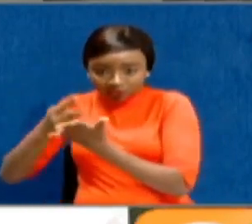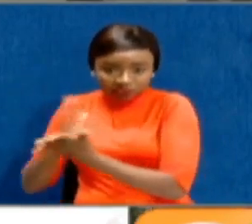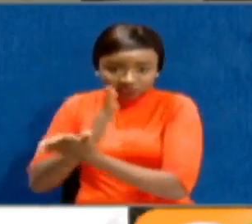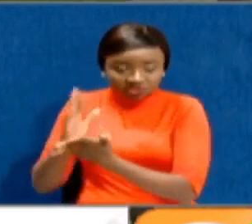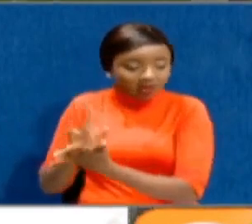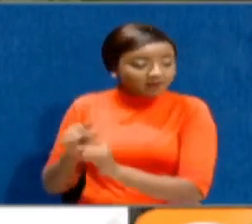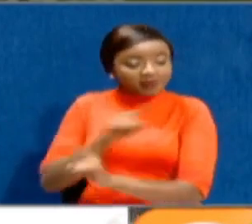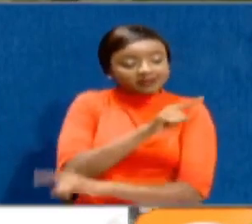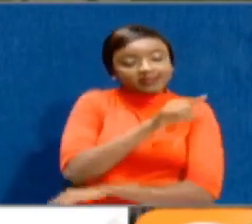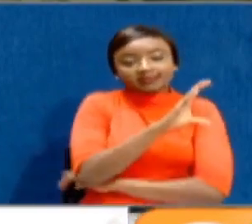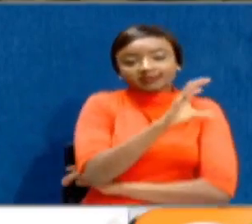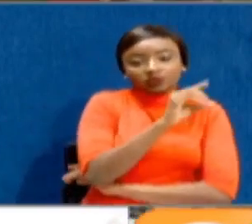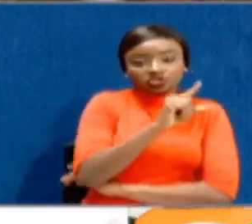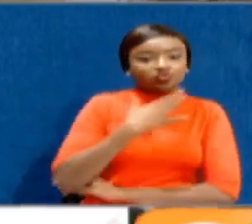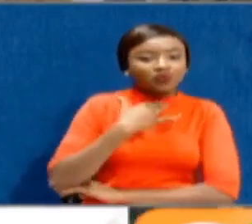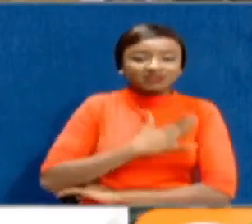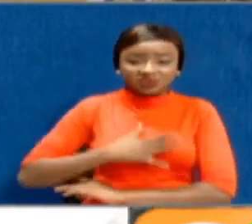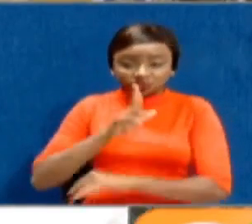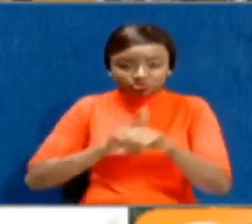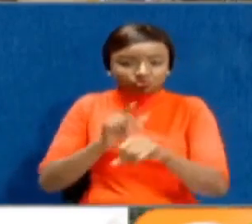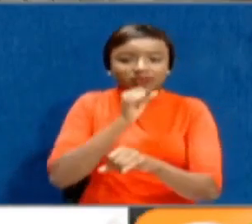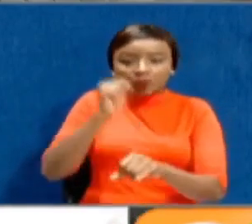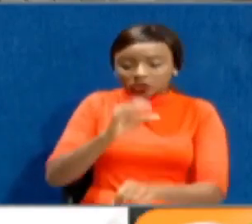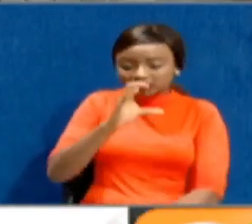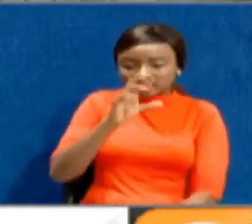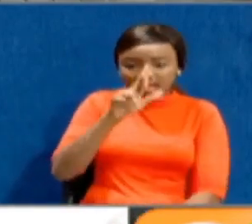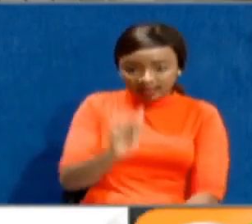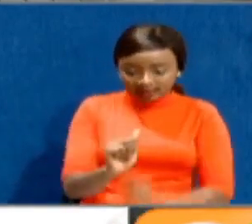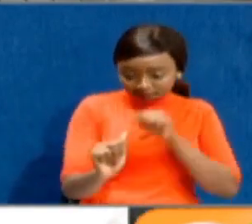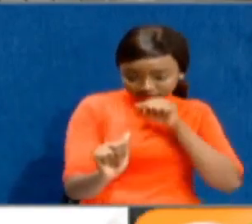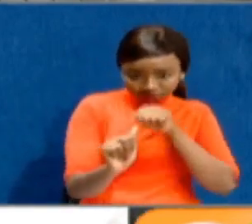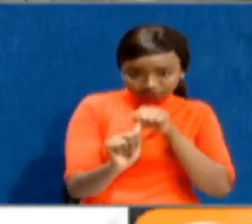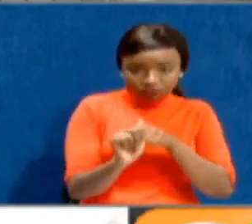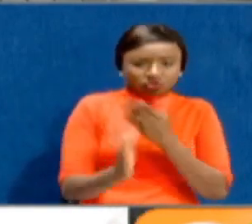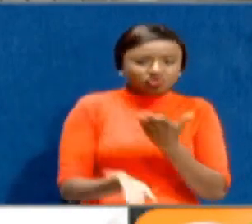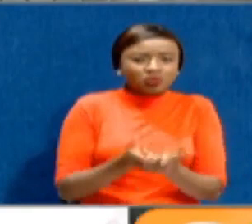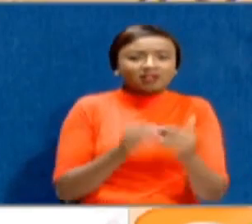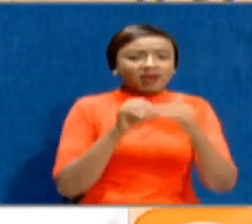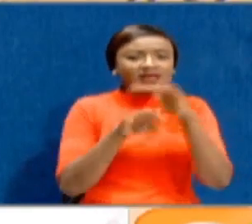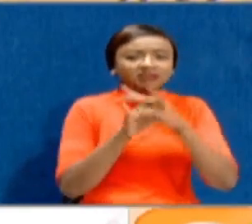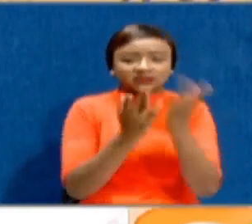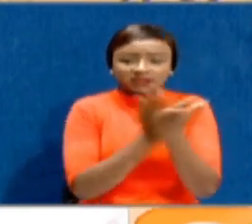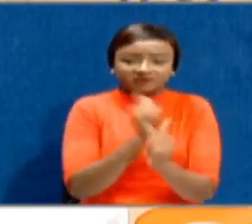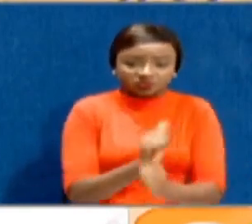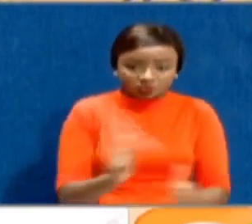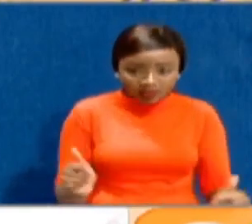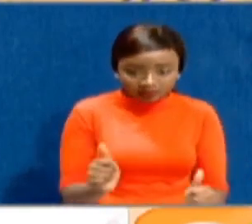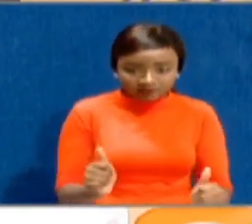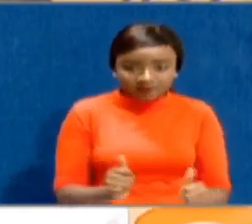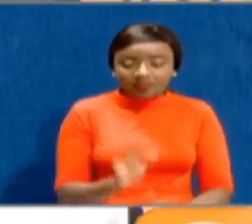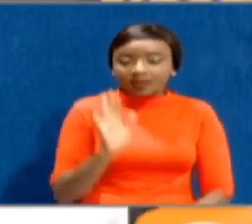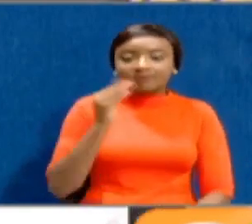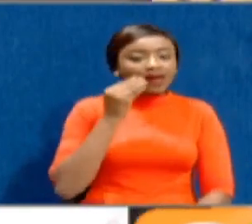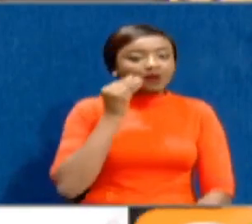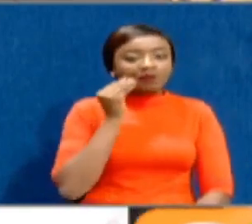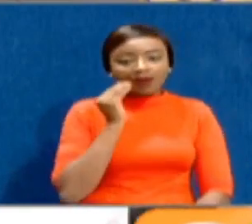la magavana linataka mfumo wa zamani kutumika ili kuhakikisha utoaji wa huduma ambazo tayari zimeathirika pakubwa.